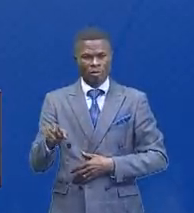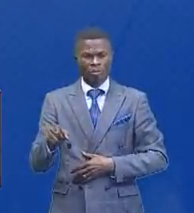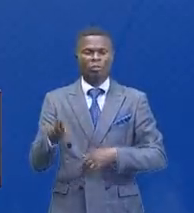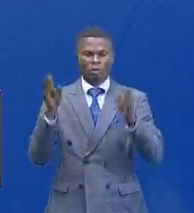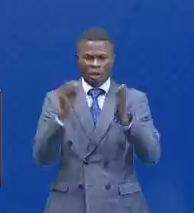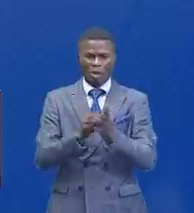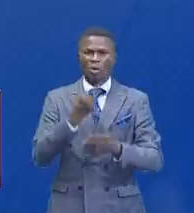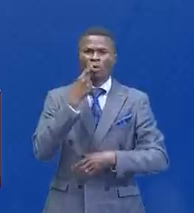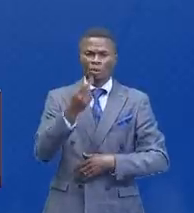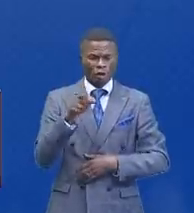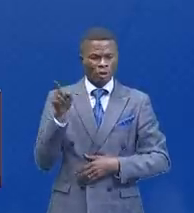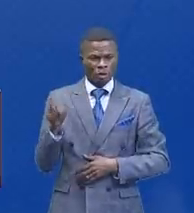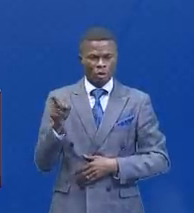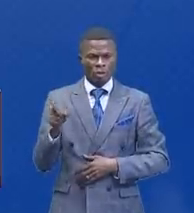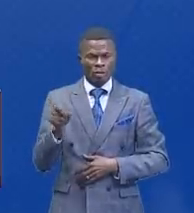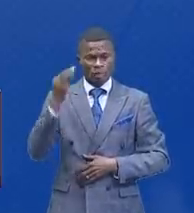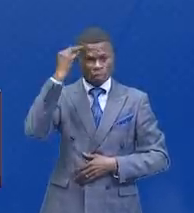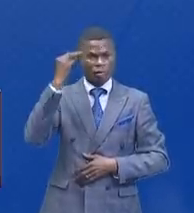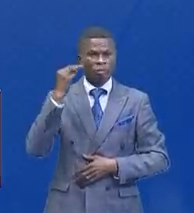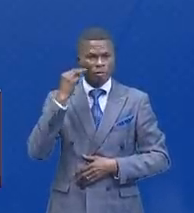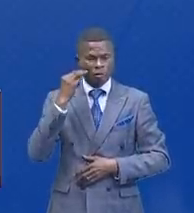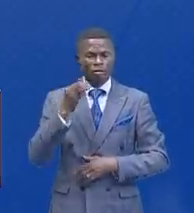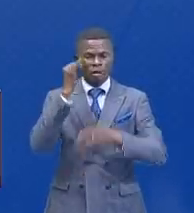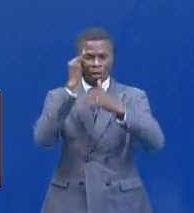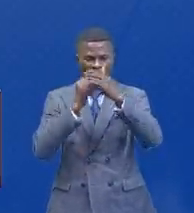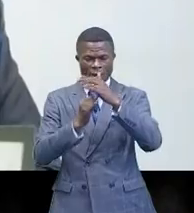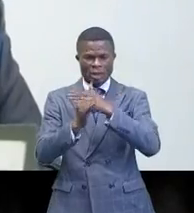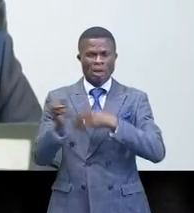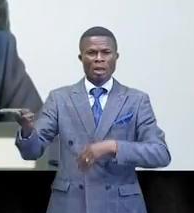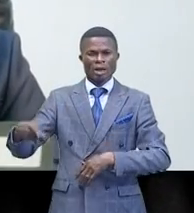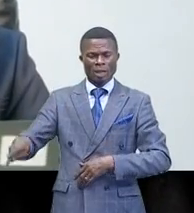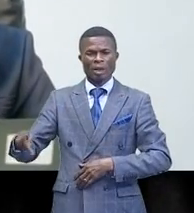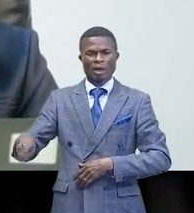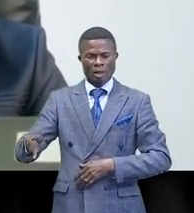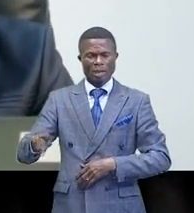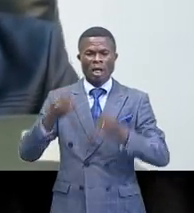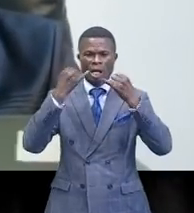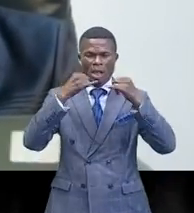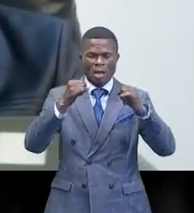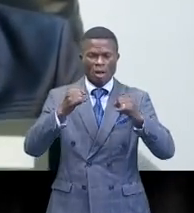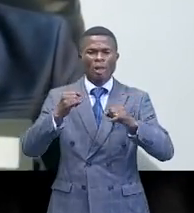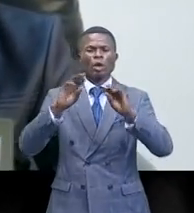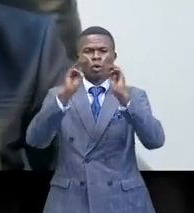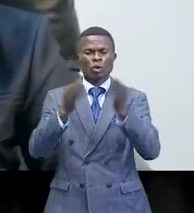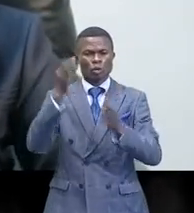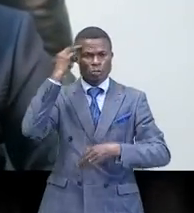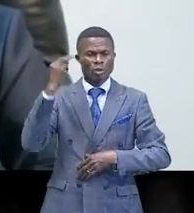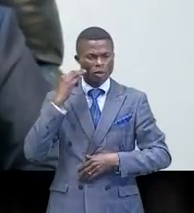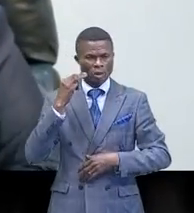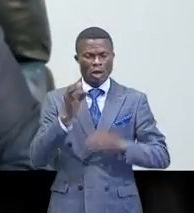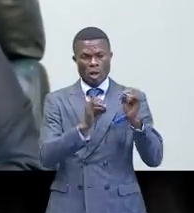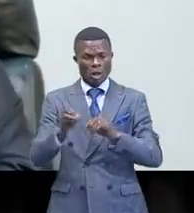Prenant la parole à son tour, le ministre de l'Intégration régionale a informé le Conseil de la tenue